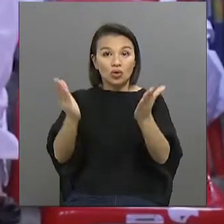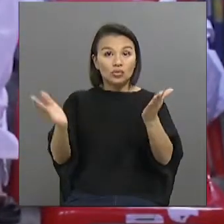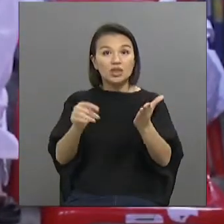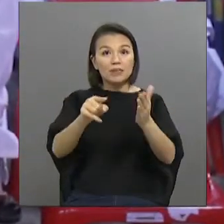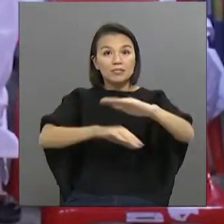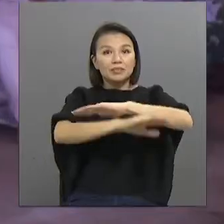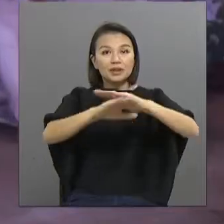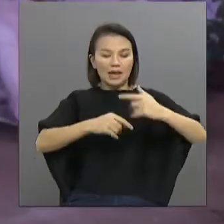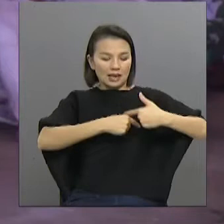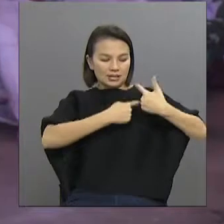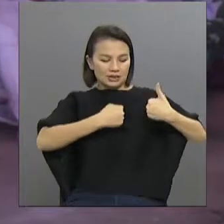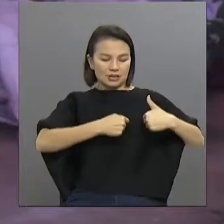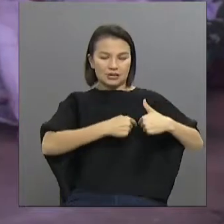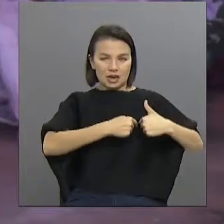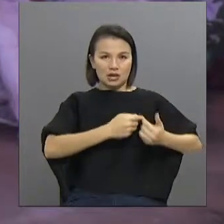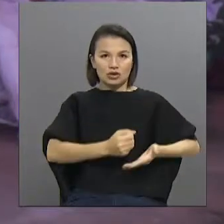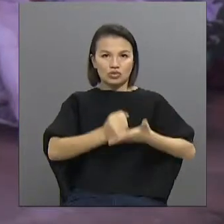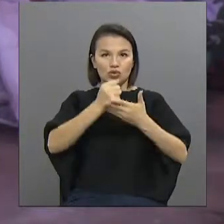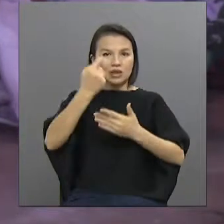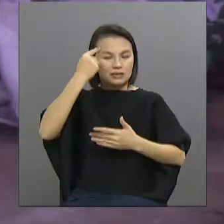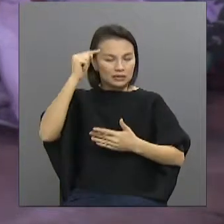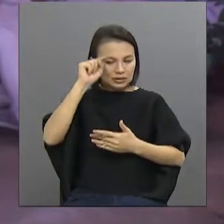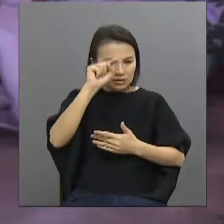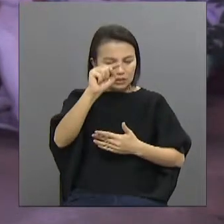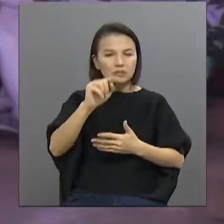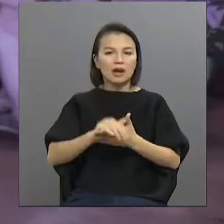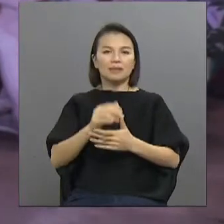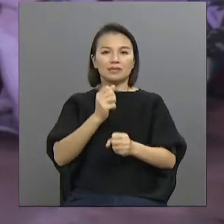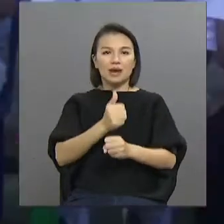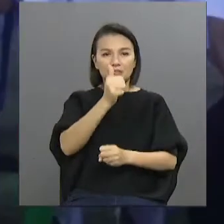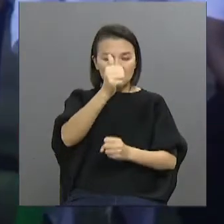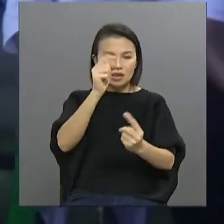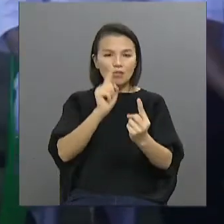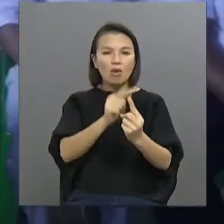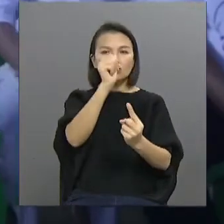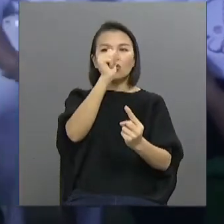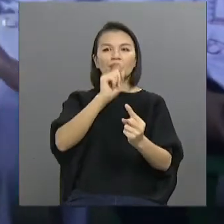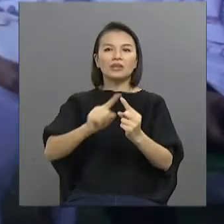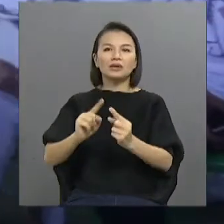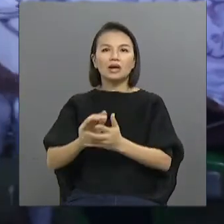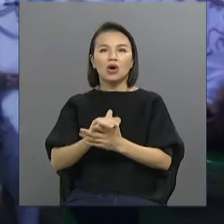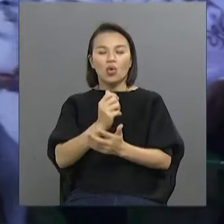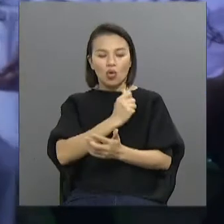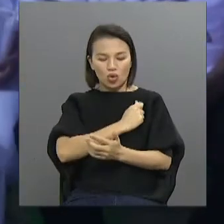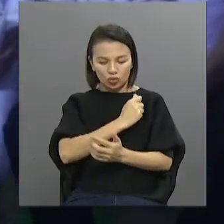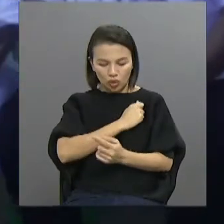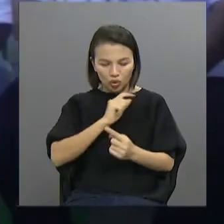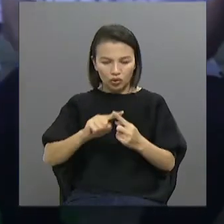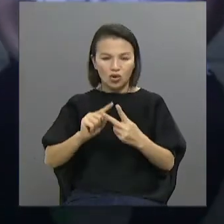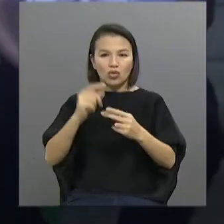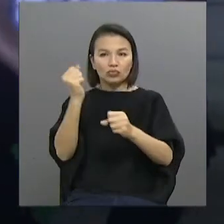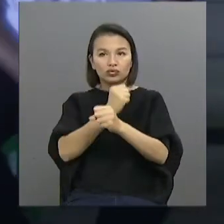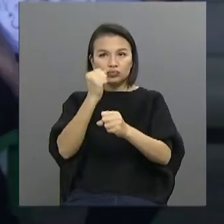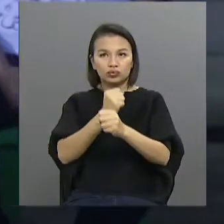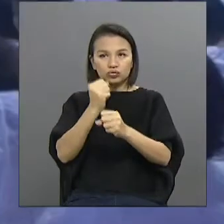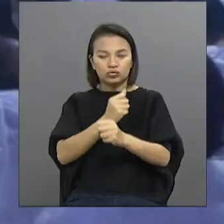านจิตใจให้มีสำนึกในคุณธรรมจริยธรรมที่เหมาะสมด้วยความอดทนความเพียรมีส